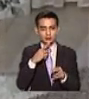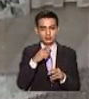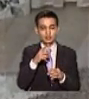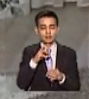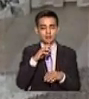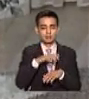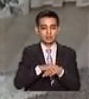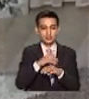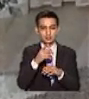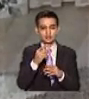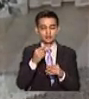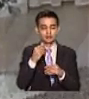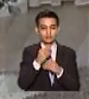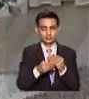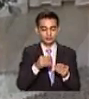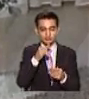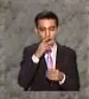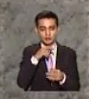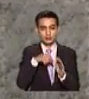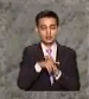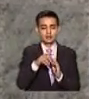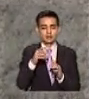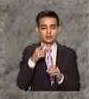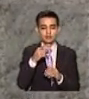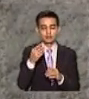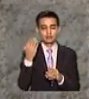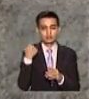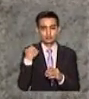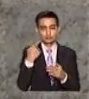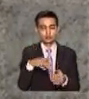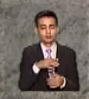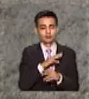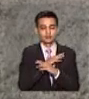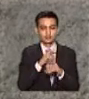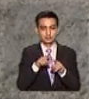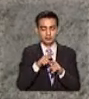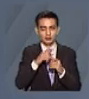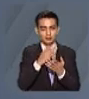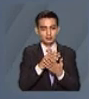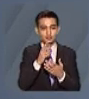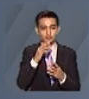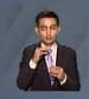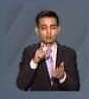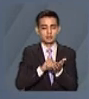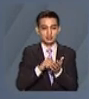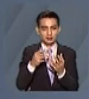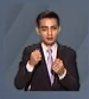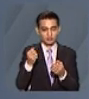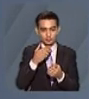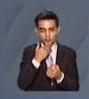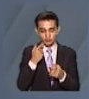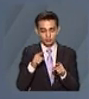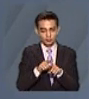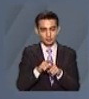социальные пенсионные перечисления, ведь по базам данных Наталья уже давно на заслуженном отдыхе. В то же время пенсию женщина не получает. На